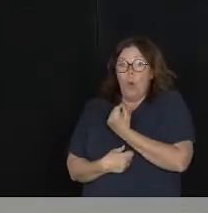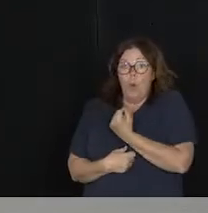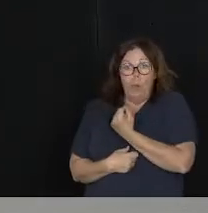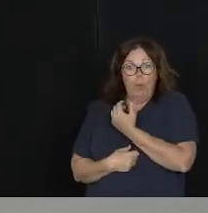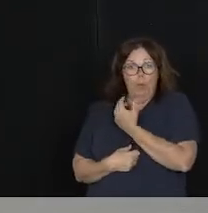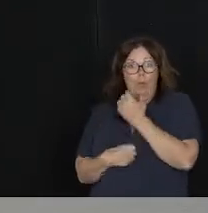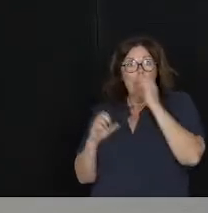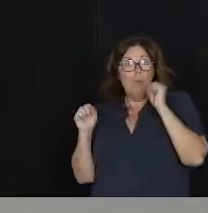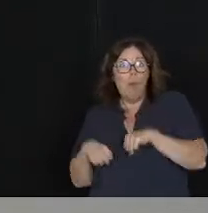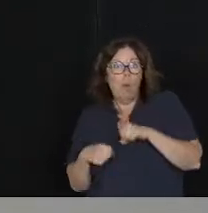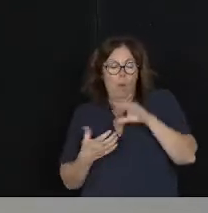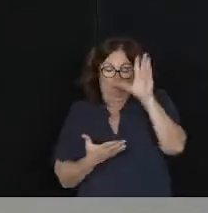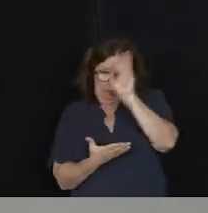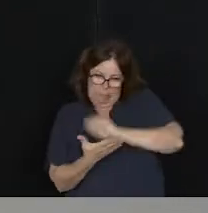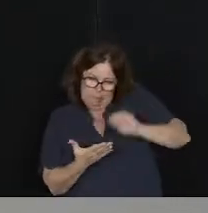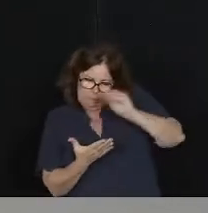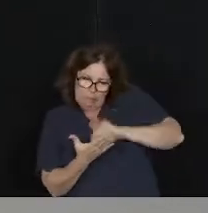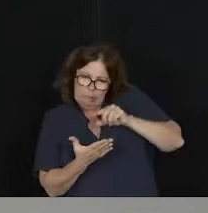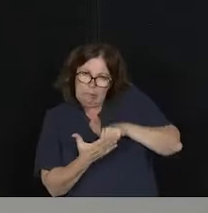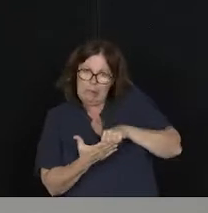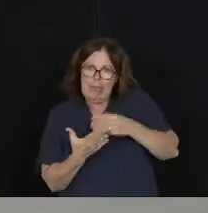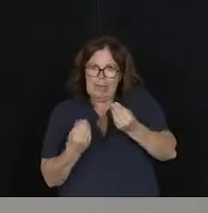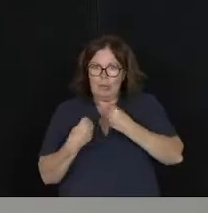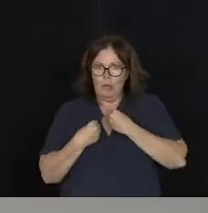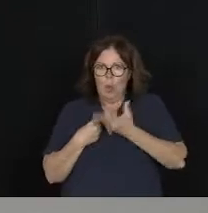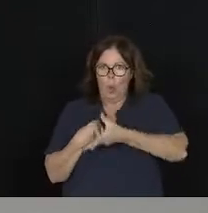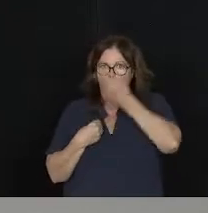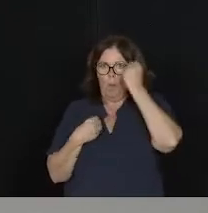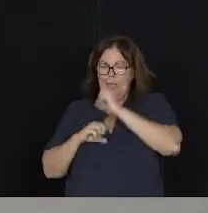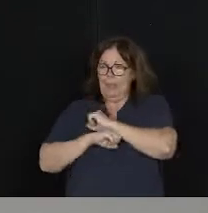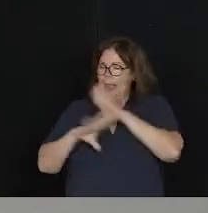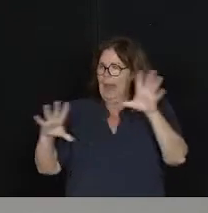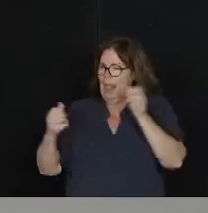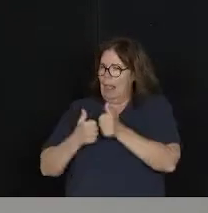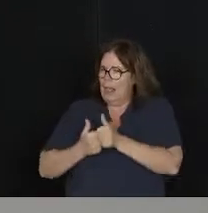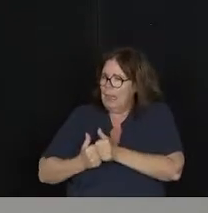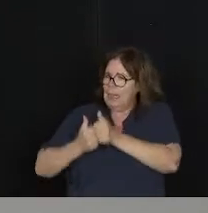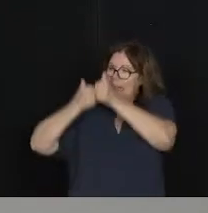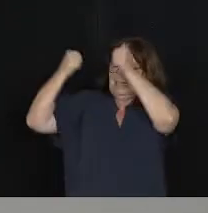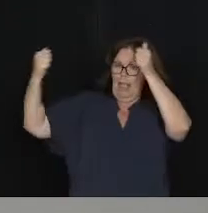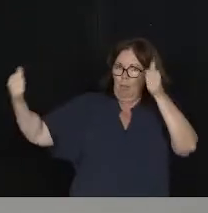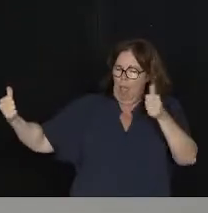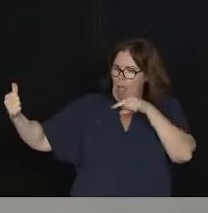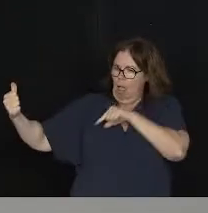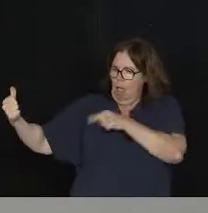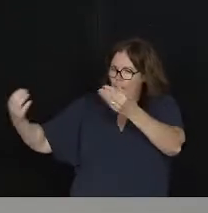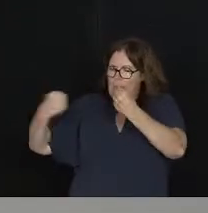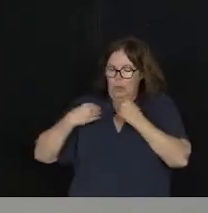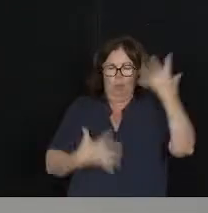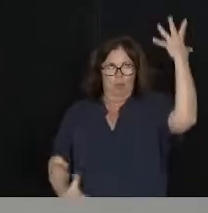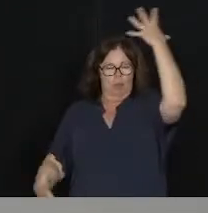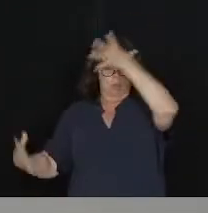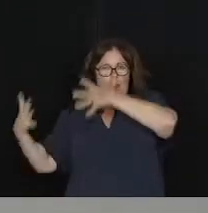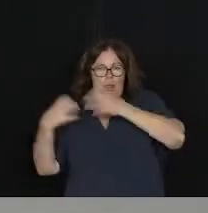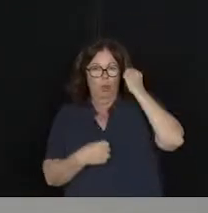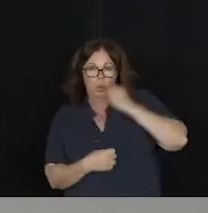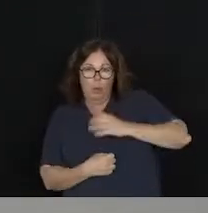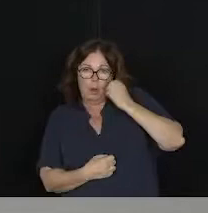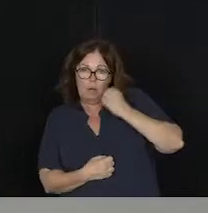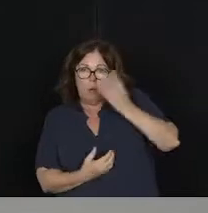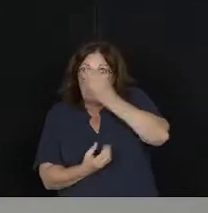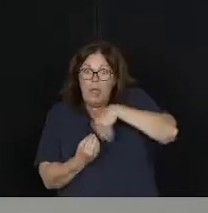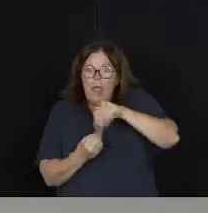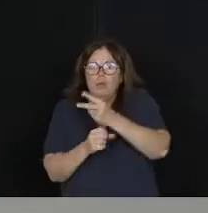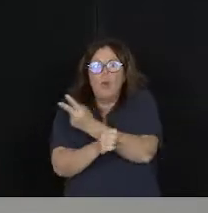voire éprouver, la distance qui les sépare, le bouleversement des quotidiens et des existences, et évidemment le risque